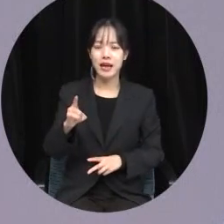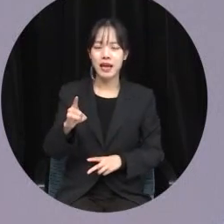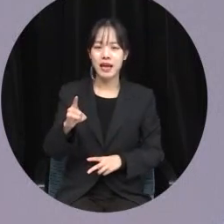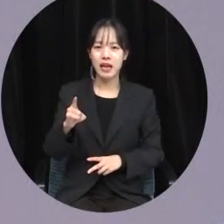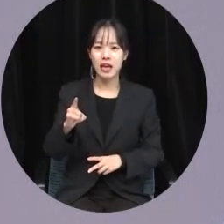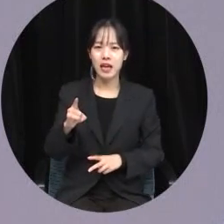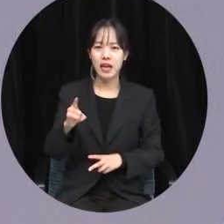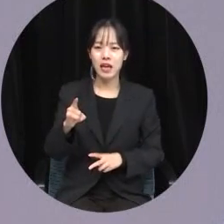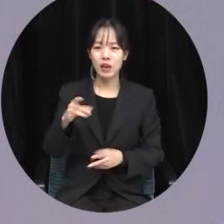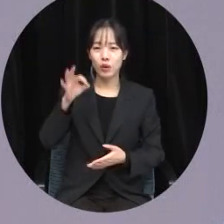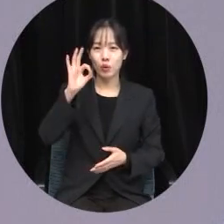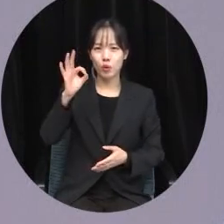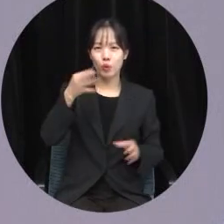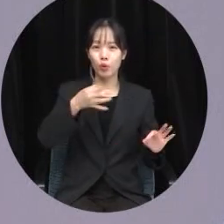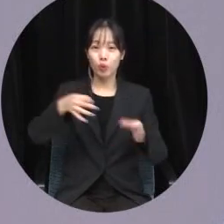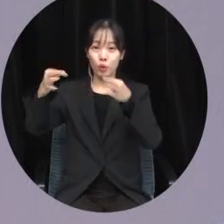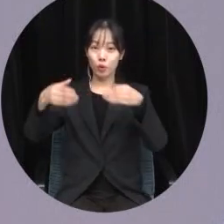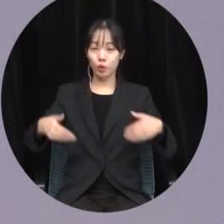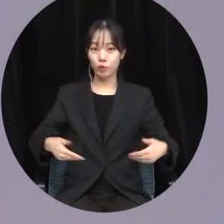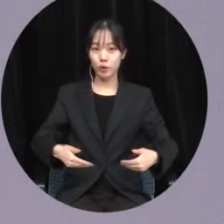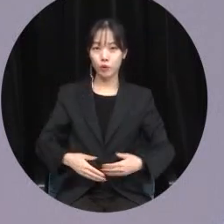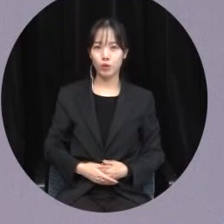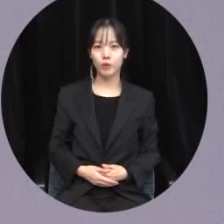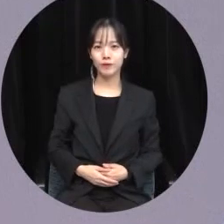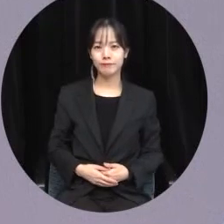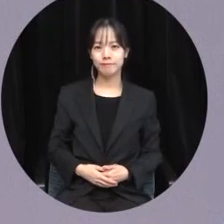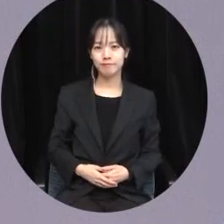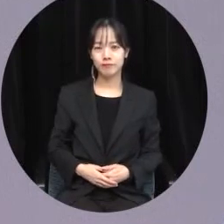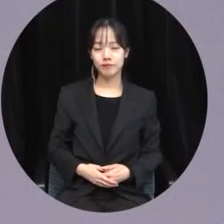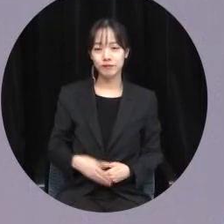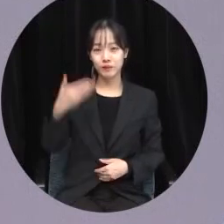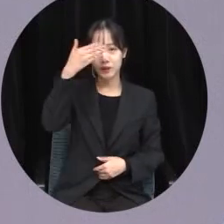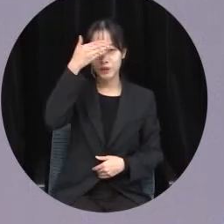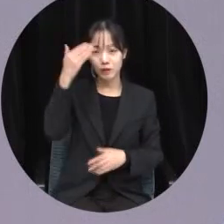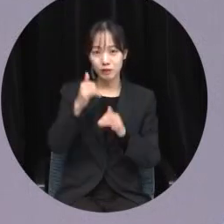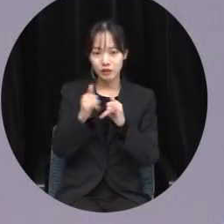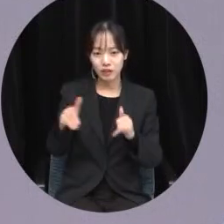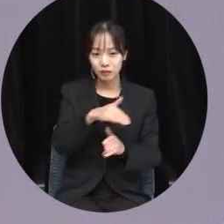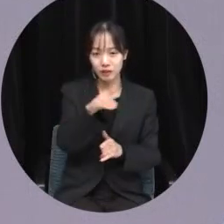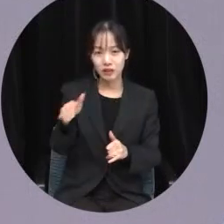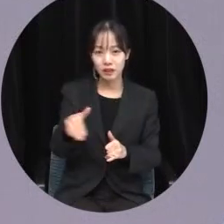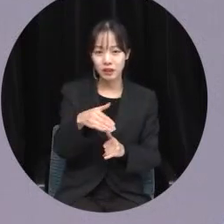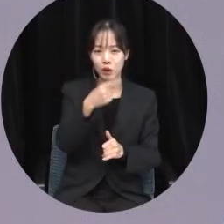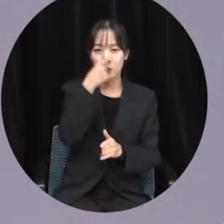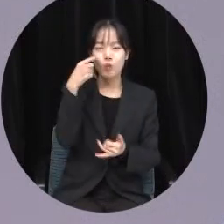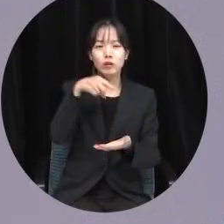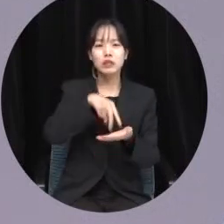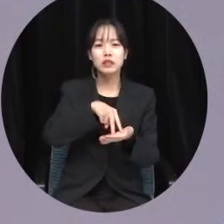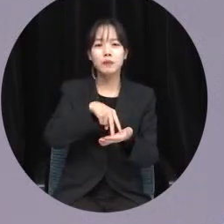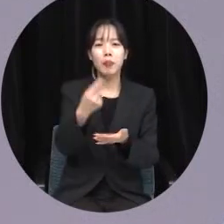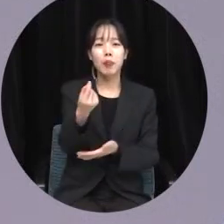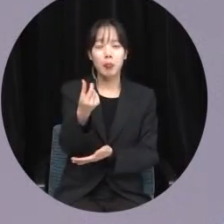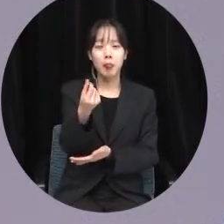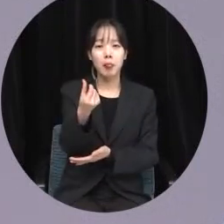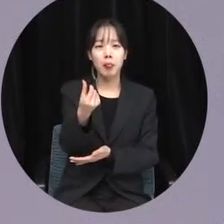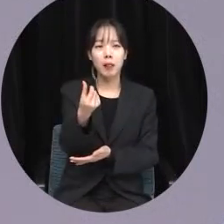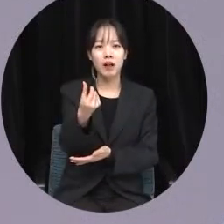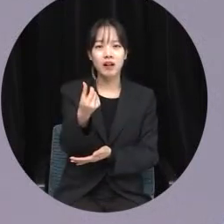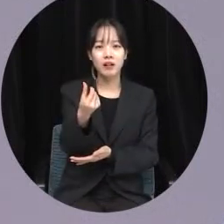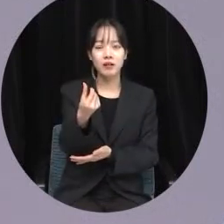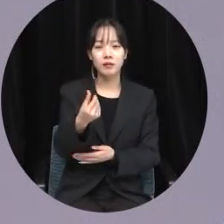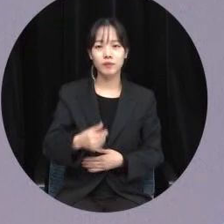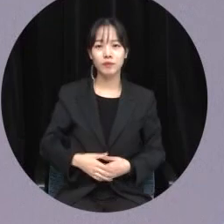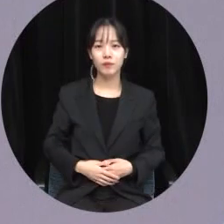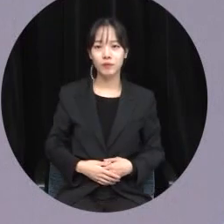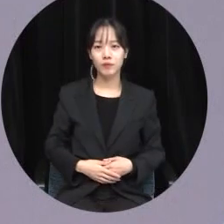올려야 됩니다. 젊은 층들이 어느 정도 소액 보증금을 갖고 있는데 몇 백만 원 더 높다고